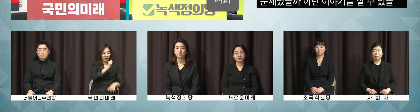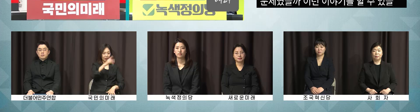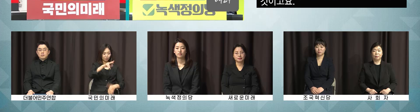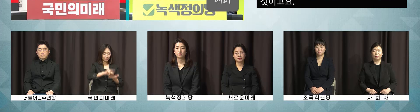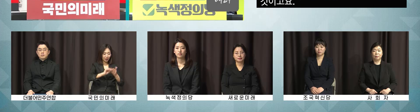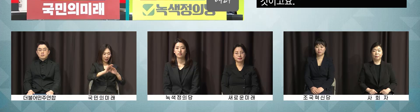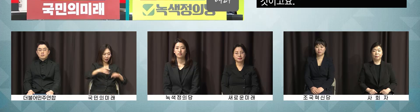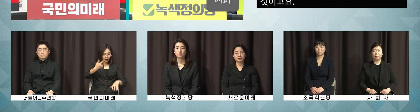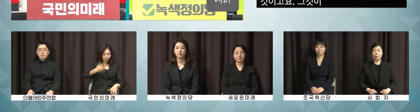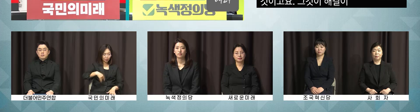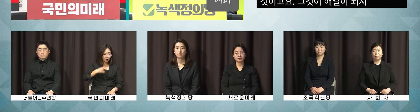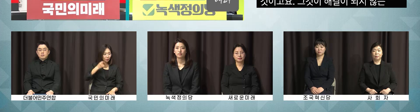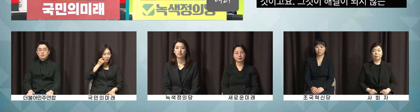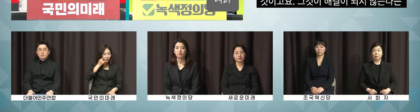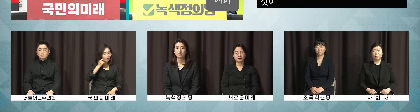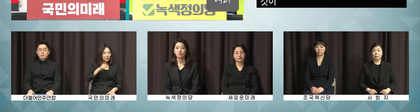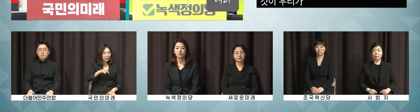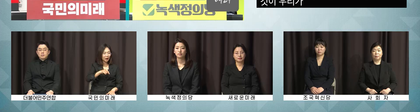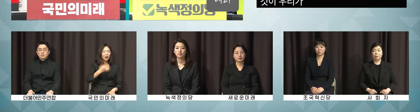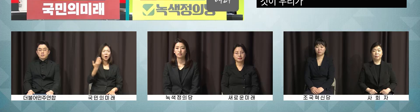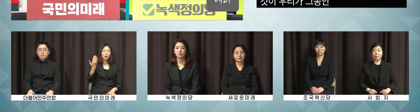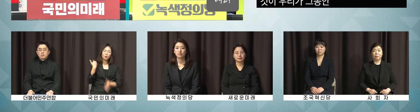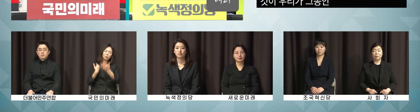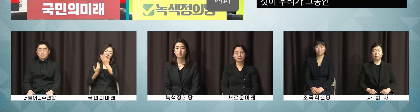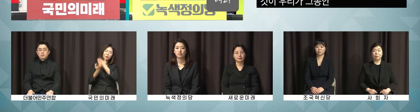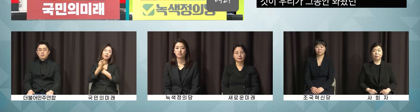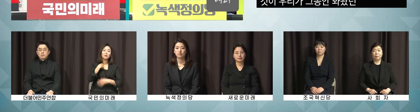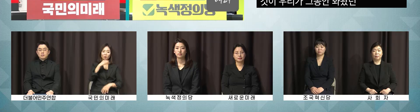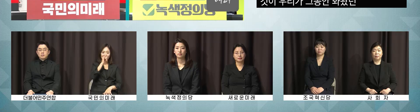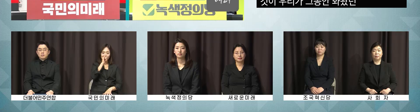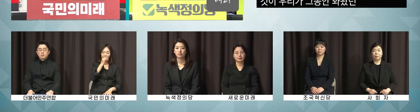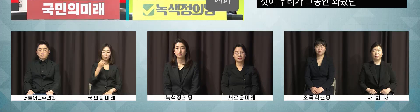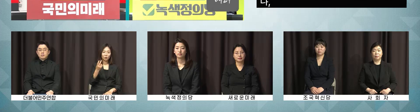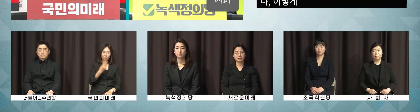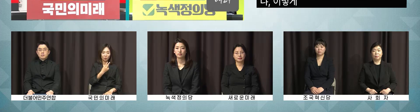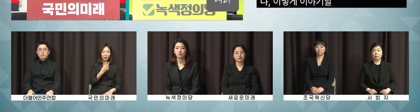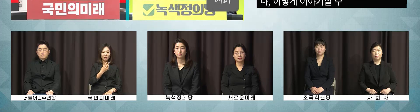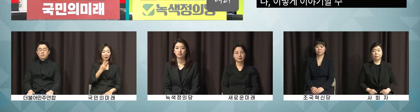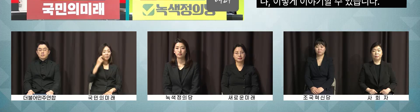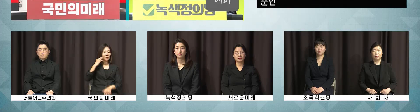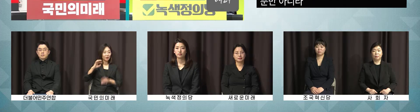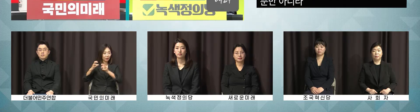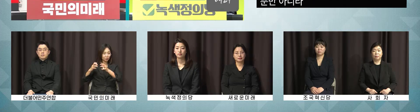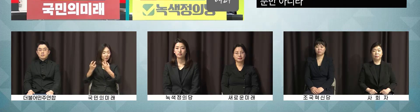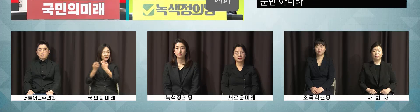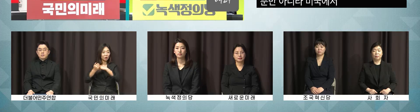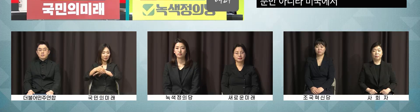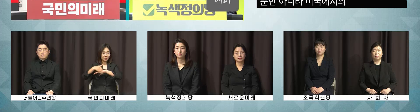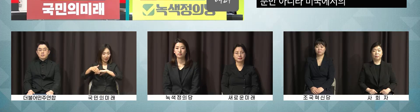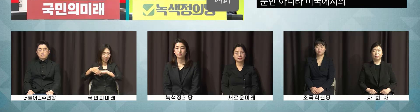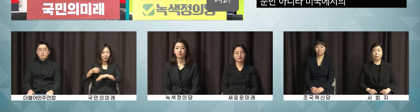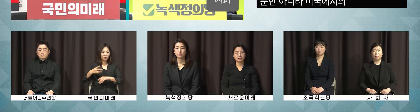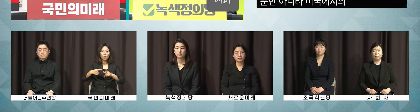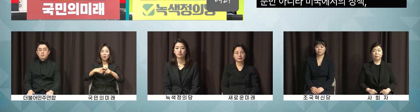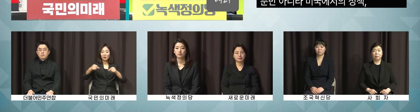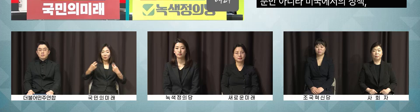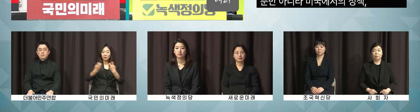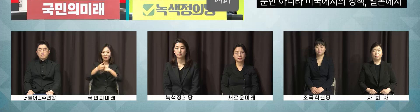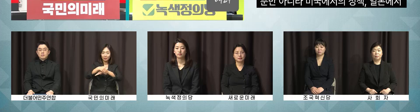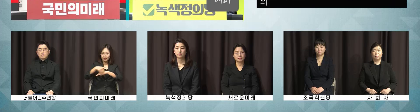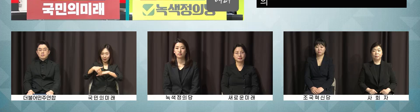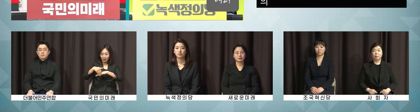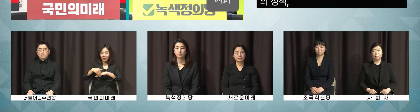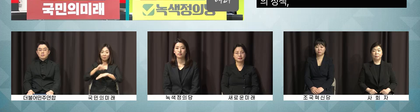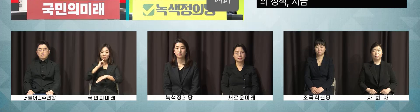않는다라고 하는 것이 우리가 그동안에 봐왔던 것이 아니냐 이렇게 얘기할 수 있습니다. 뿐만 아니라 미국에서의 정책, 일본에서의 정책 지금